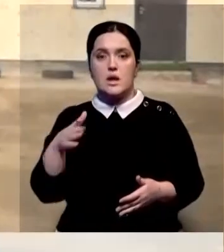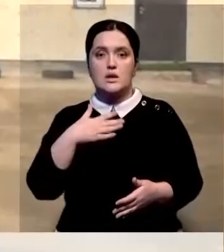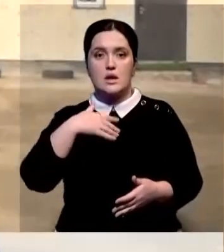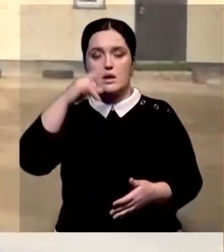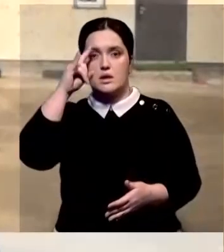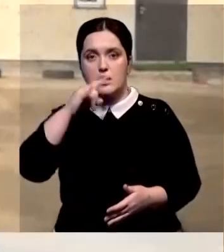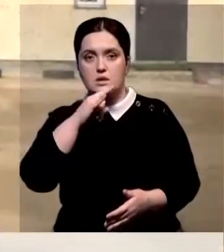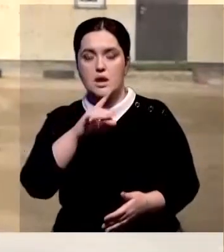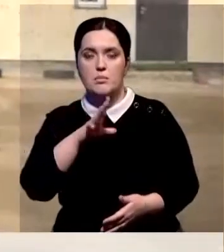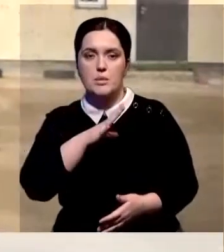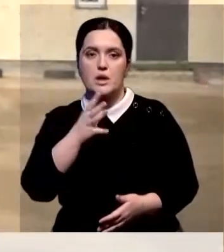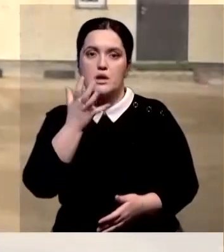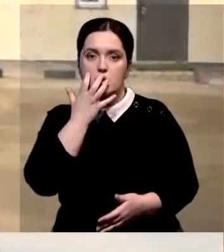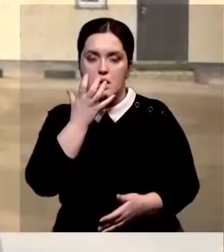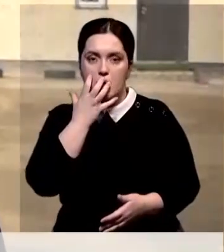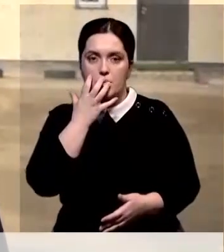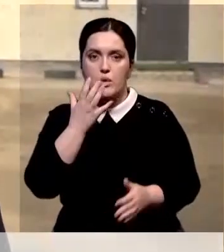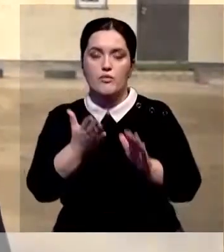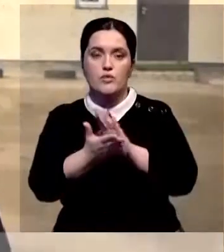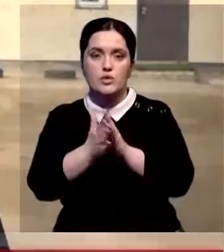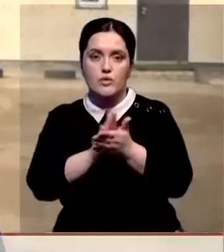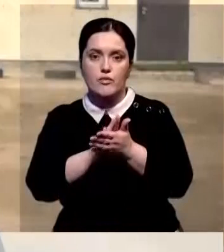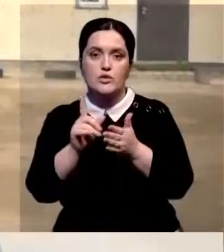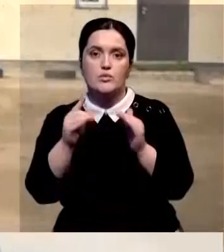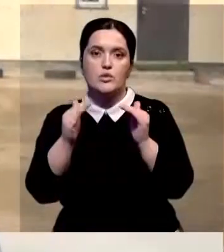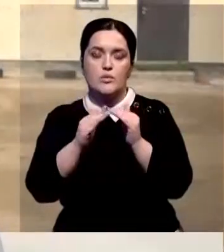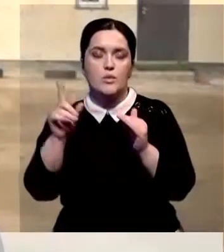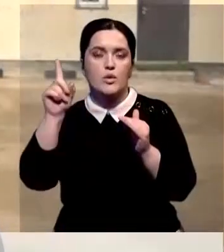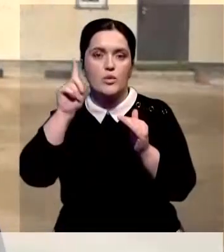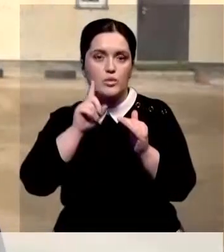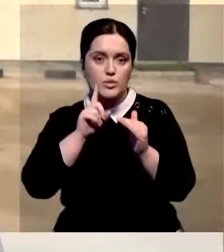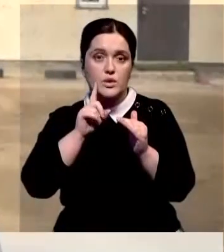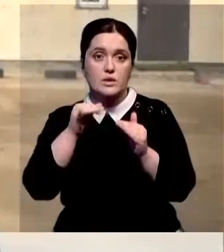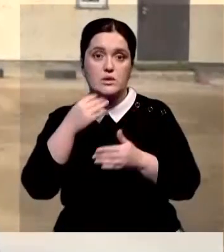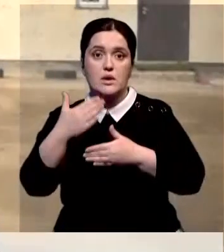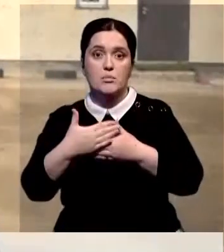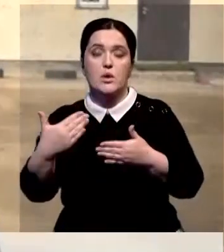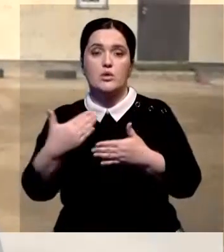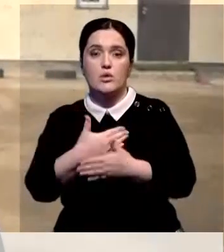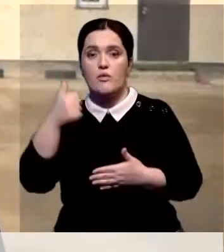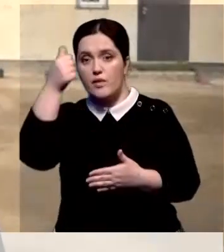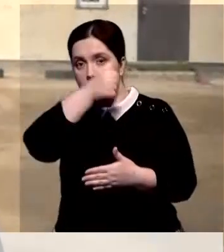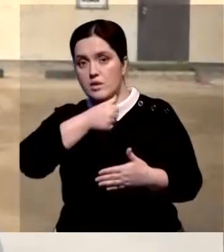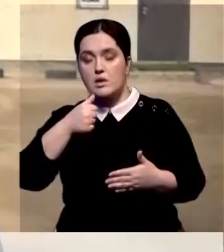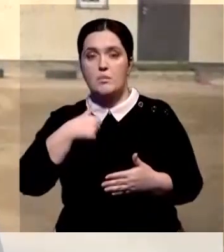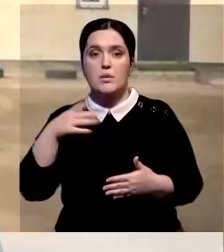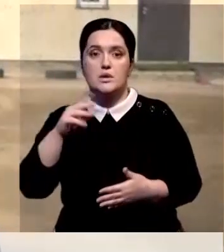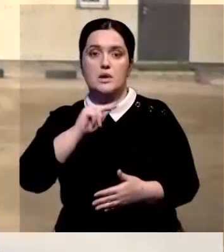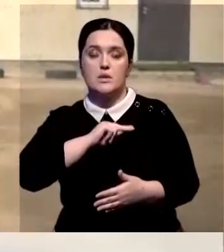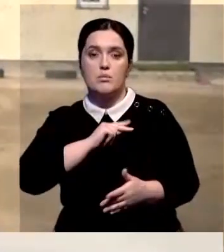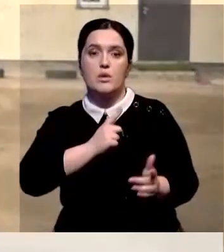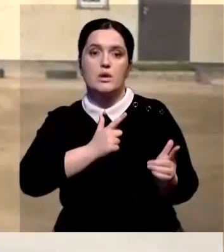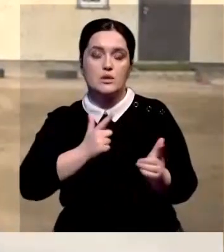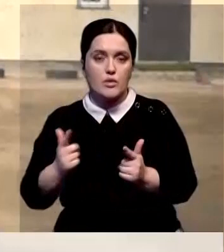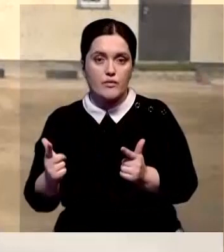были в тепле, в условиях, чтобы был домашний уют. И вот в канун Нового года мы все эти работы произвели,